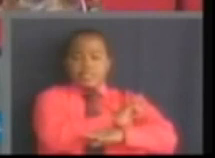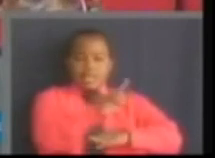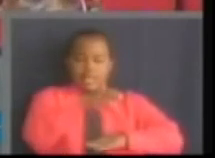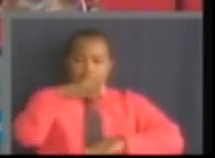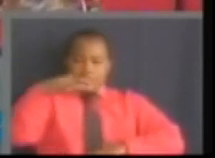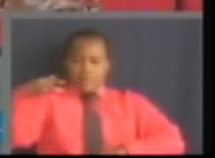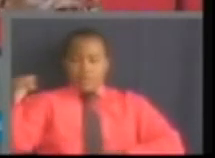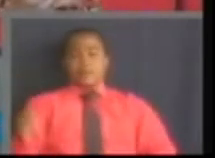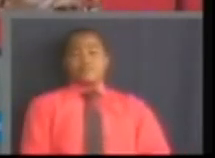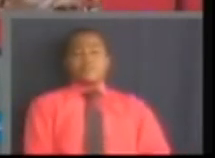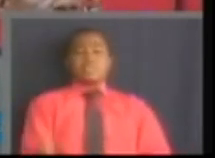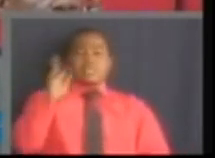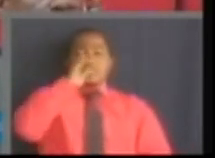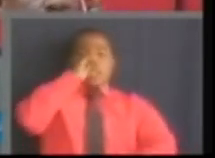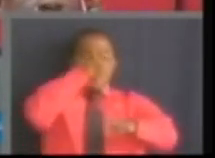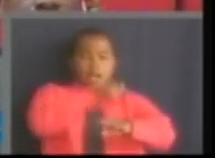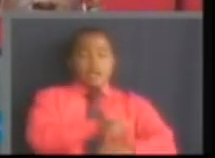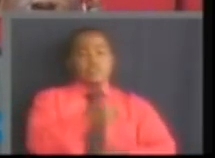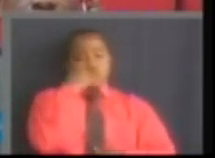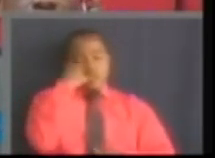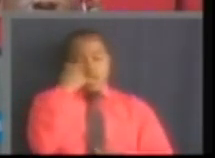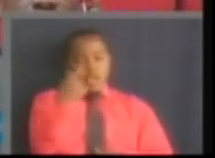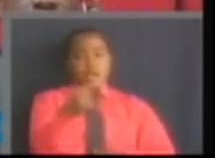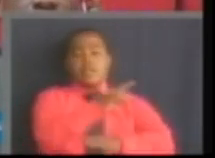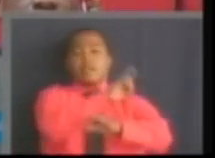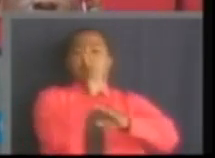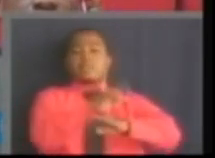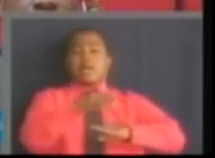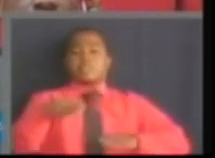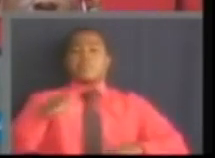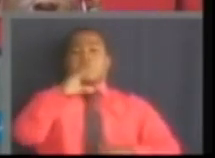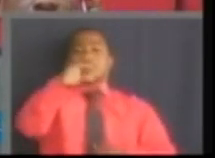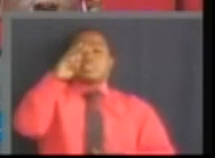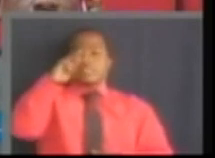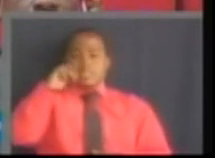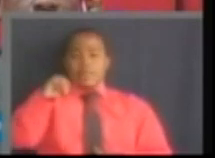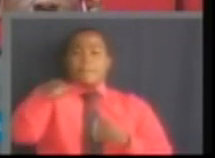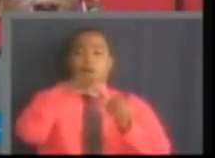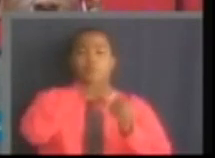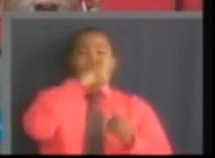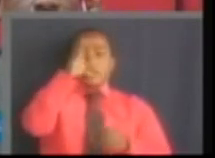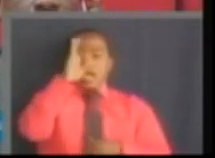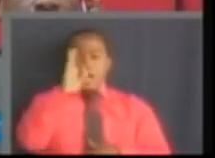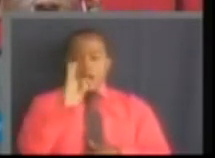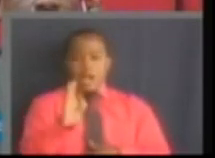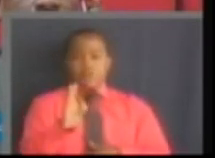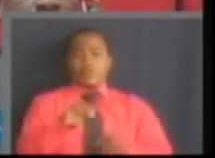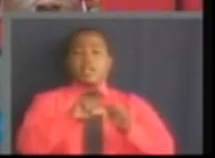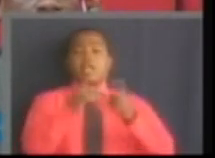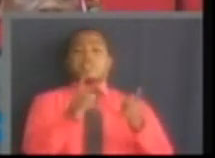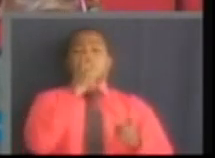huwa kila mara tunaangalia kwamba Zanzibar ni CCM na CUF, lakini kuna vyama vidogo vidogo na humu ndani wamo,